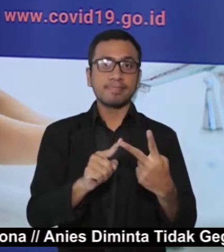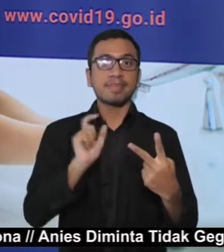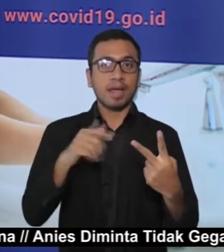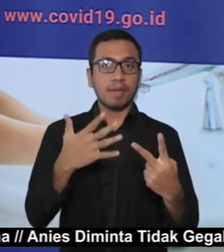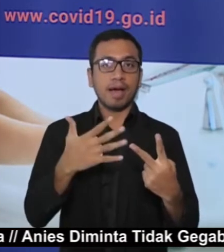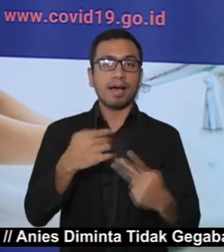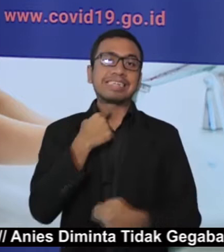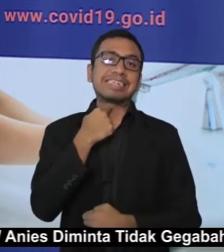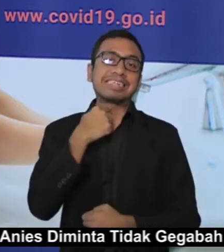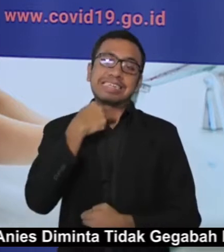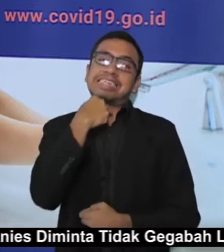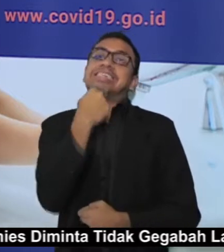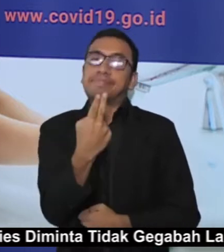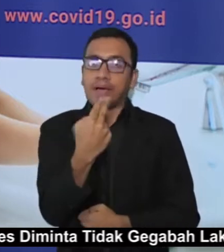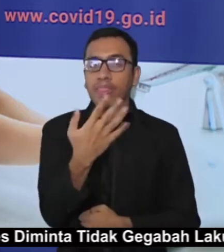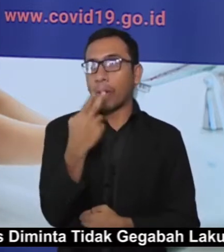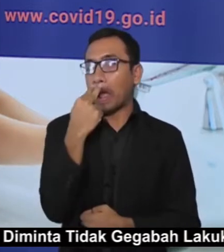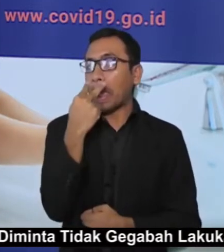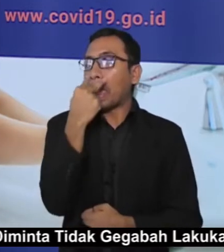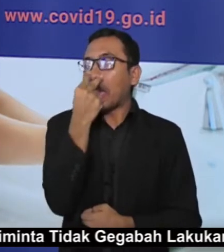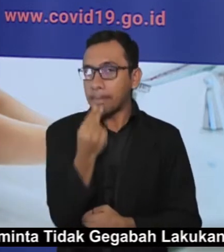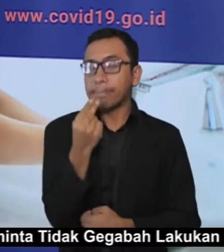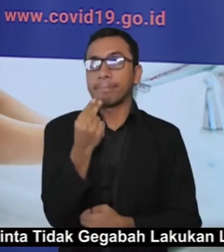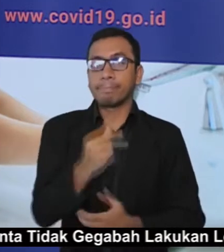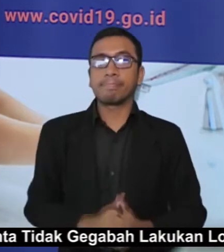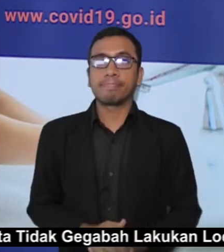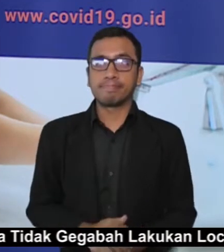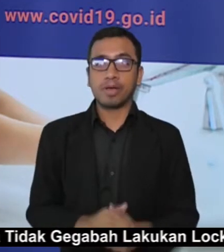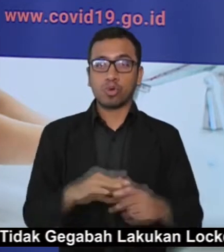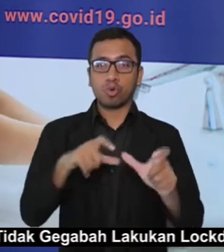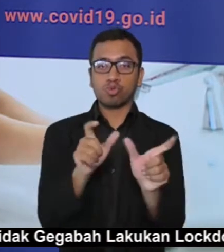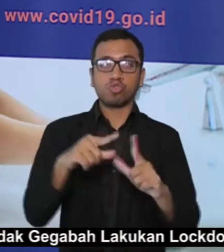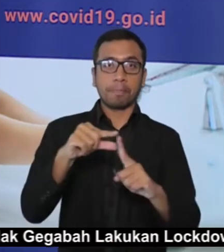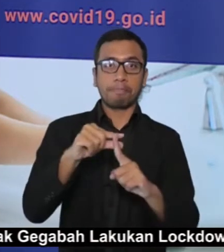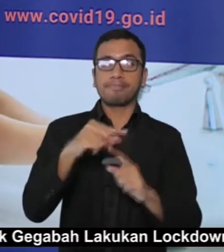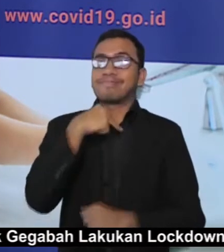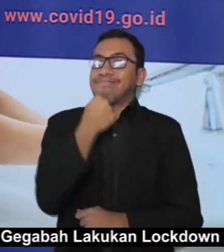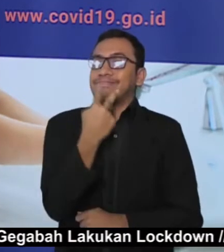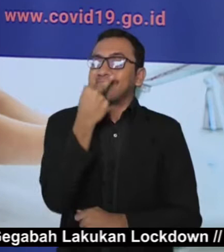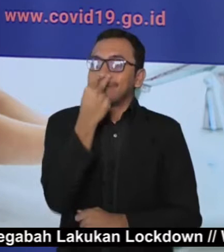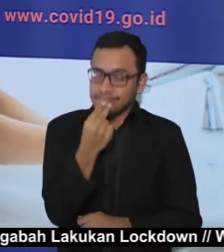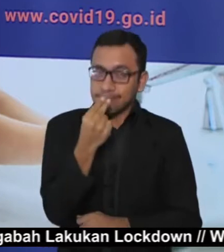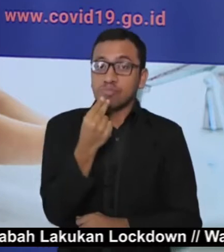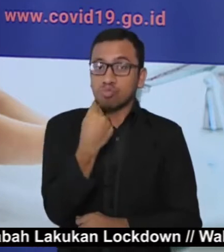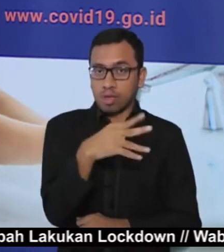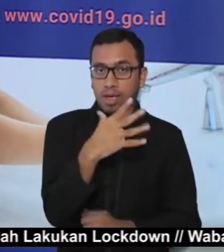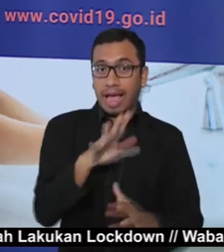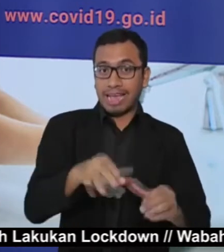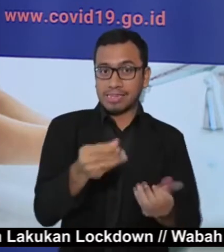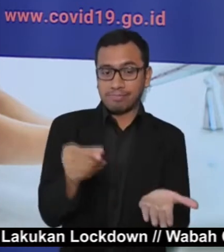tenggorok maupun pangkal hidung kemudian akan dilakukan pemeriksaan di laboratorium dengan